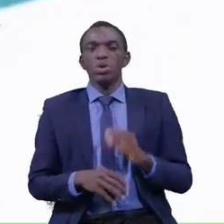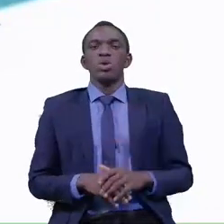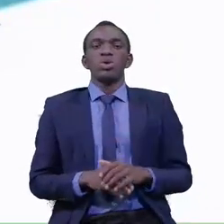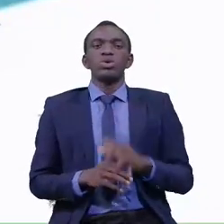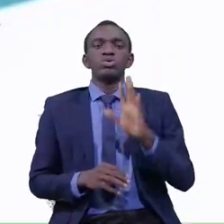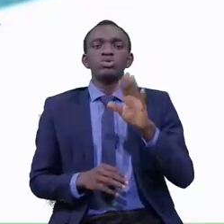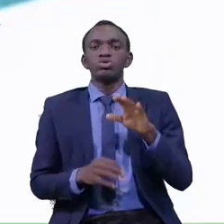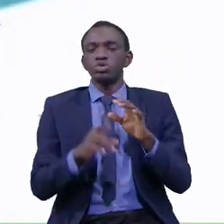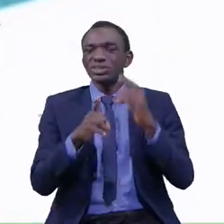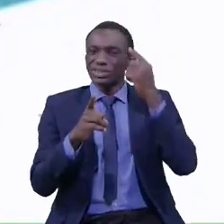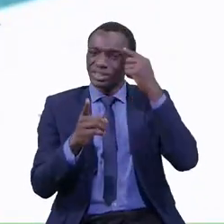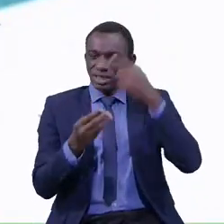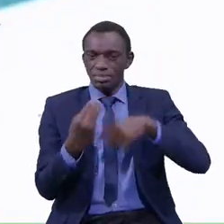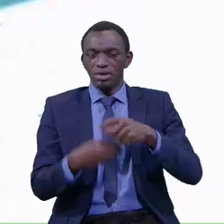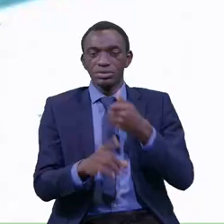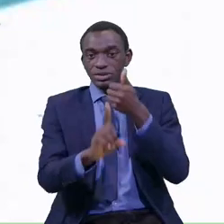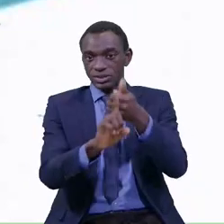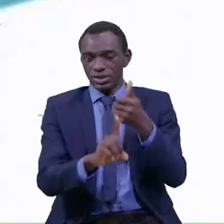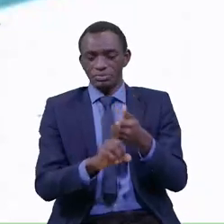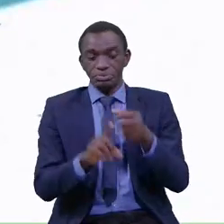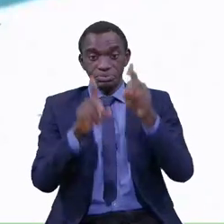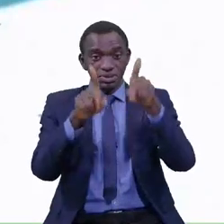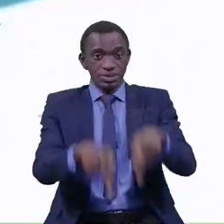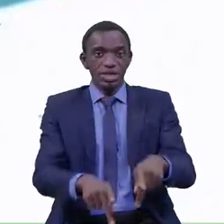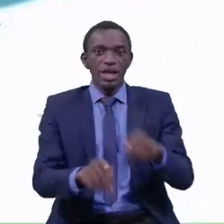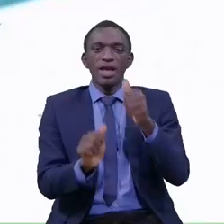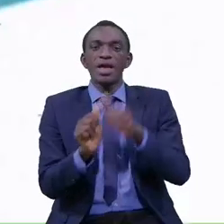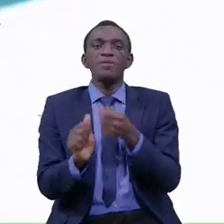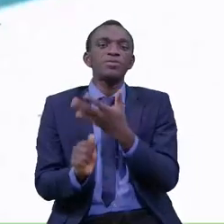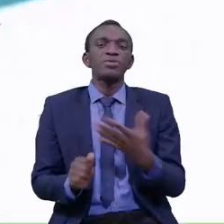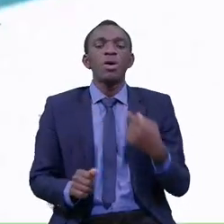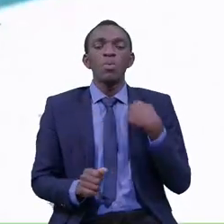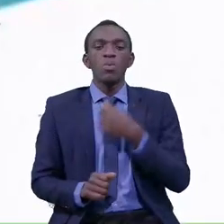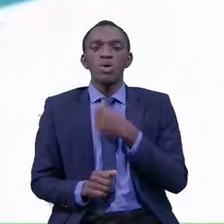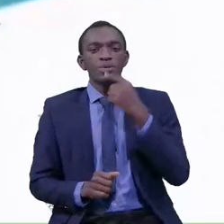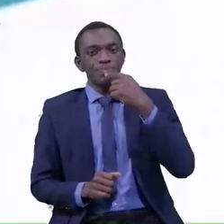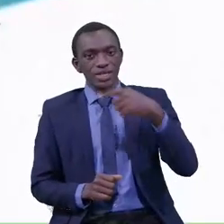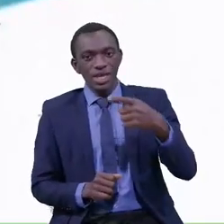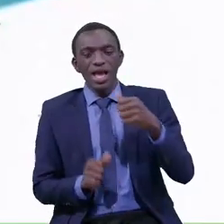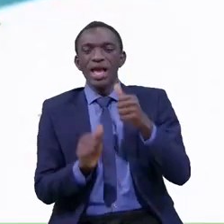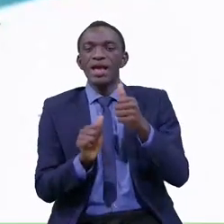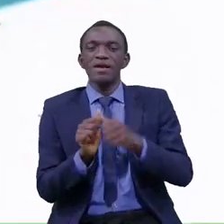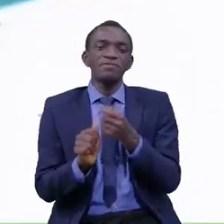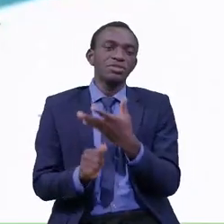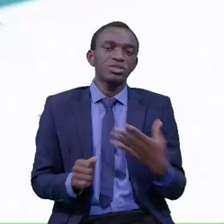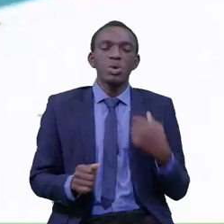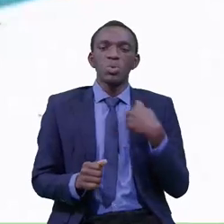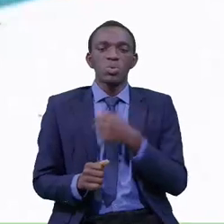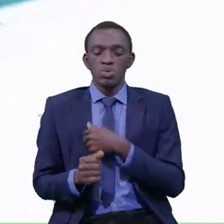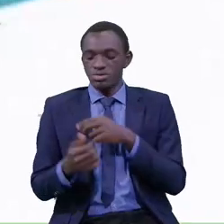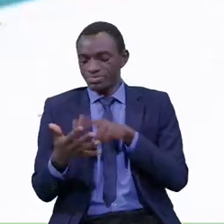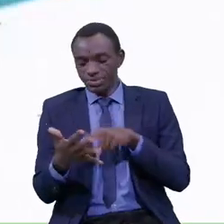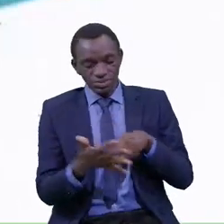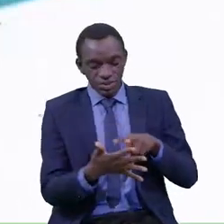vous-même, personnel. Tout ce que nous disons, tout ce que nous lisons, vous devez personnaliser